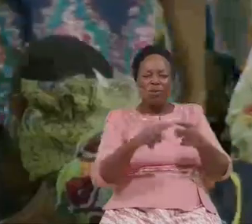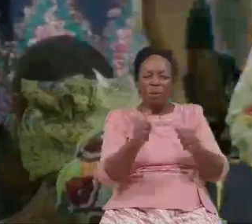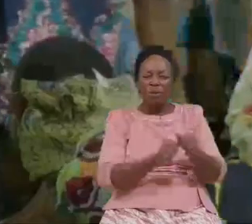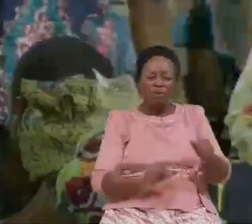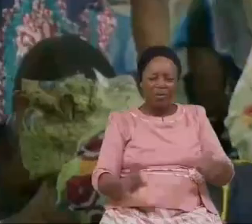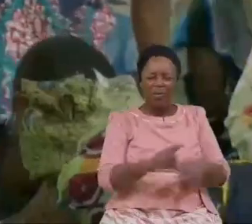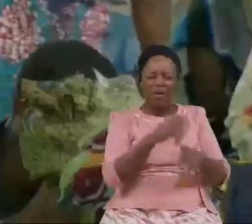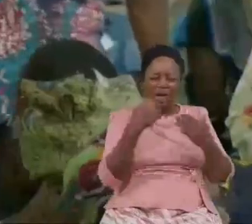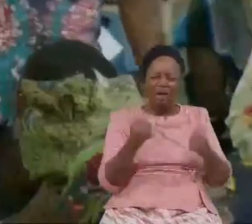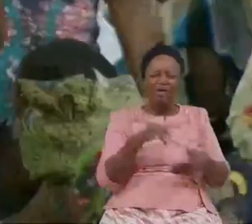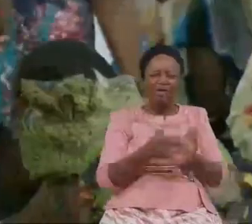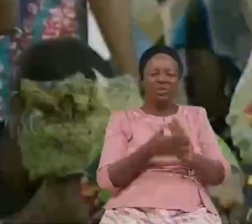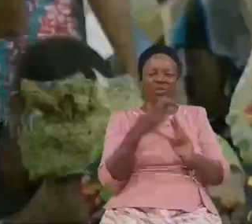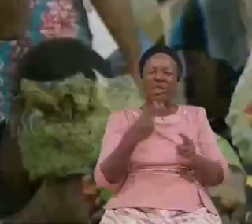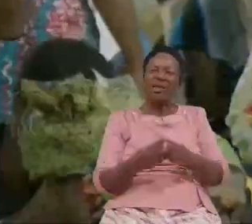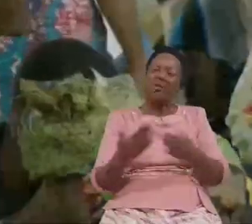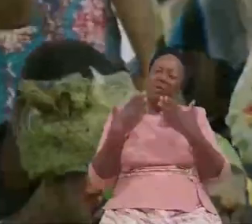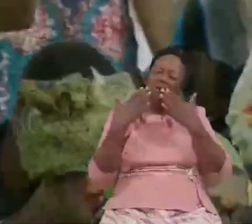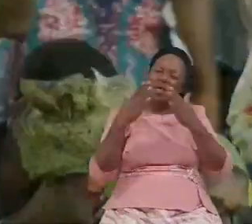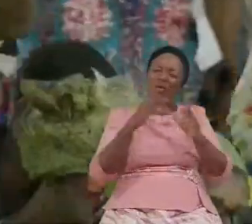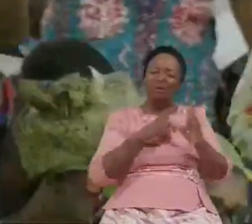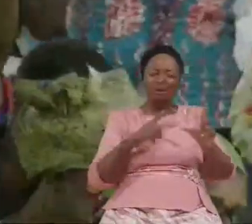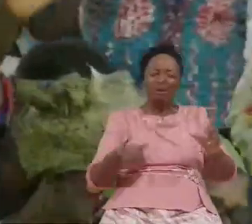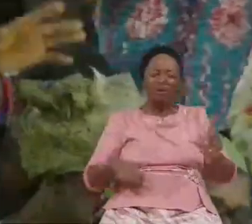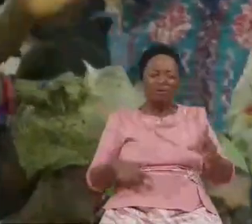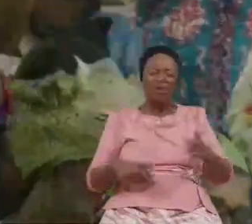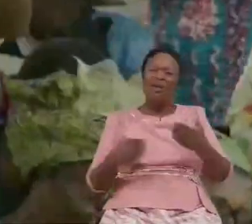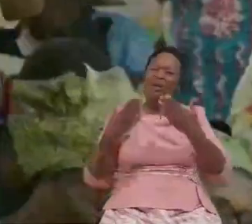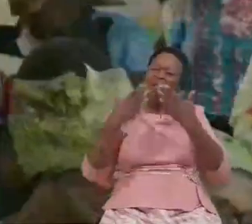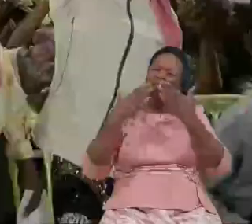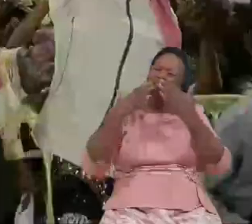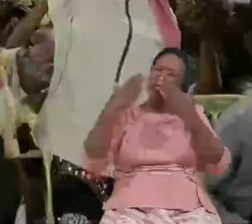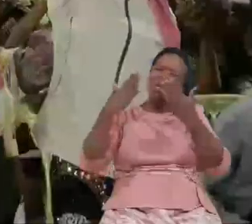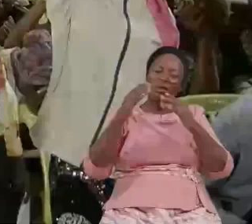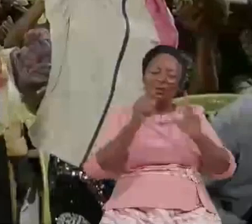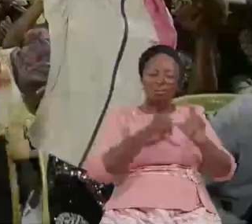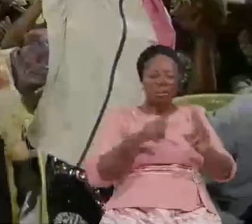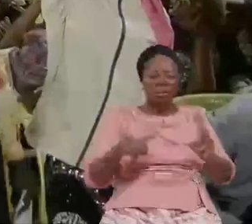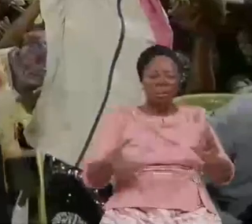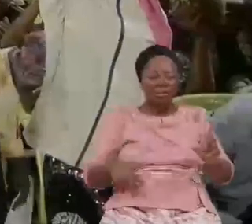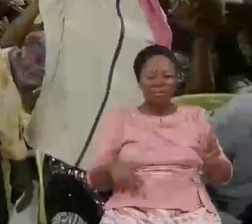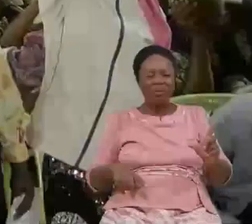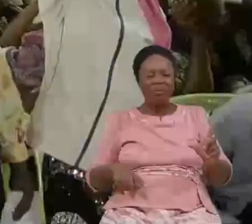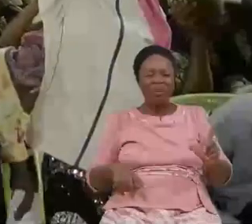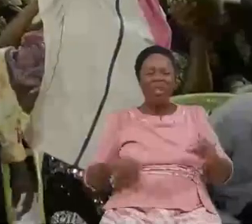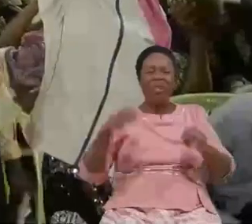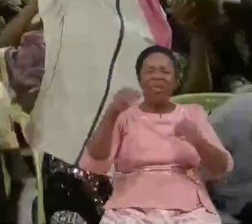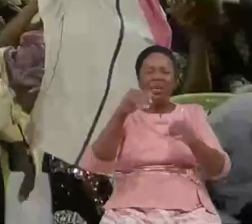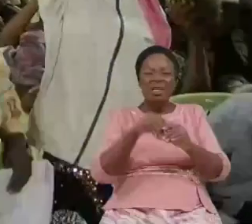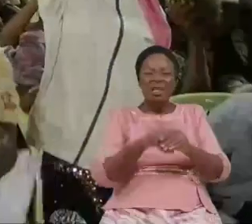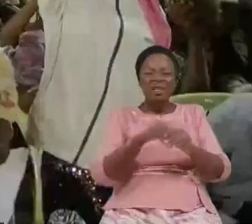merci Seigneur merci Seigneur au nom de Jésus